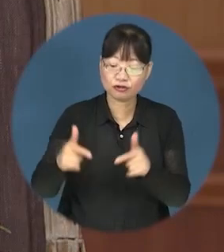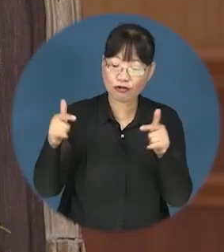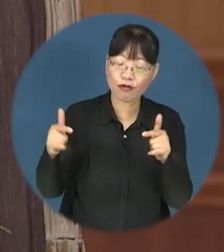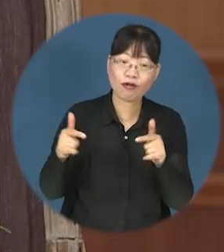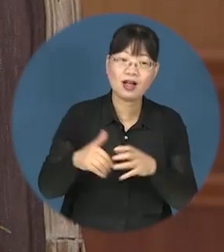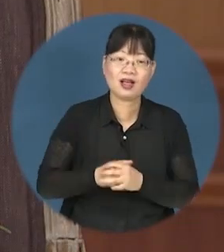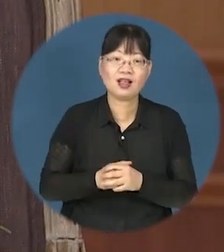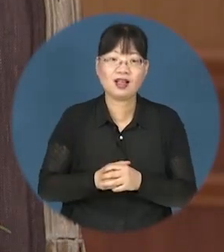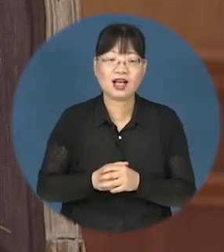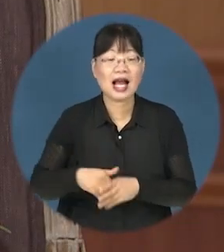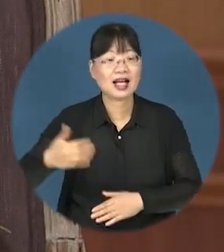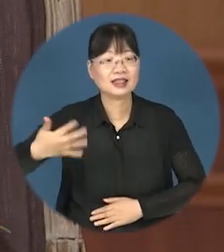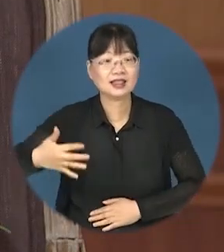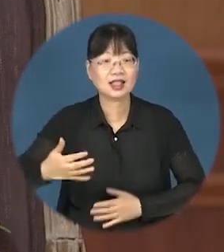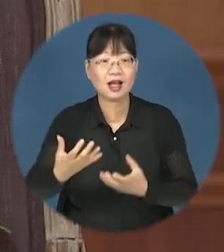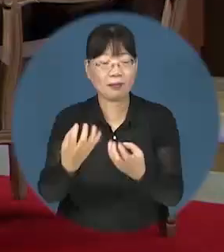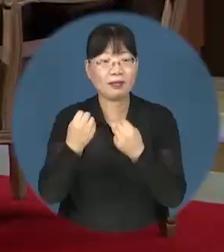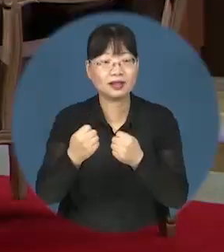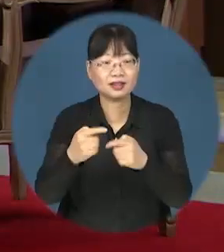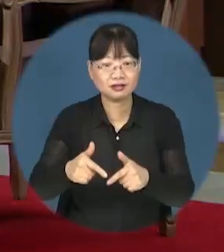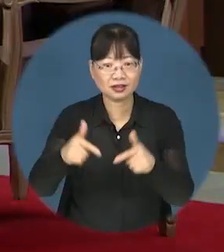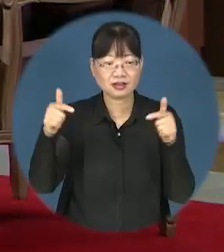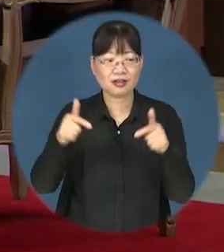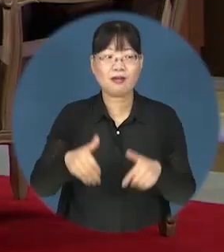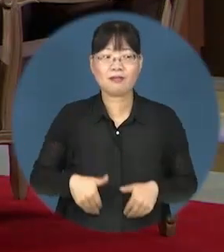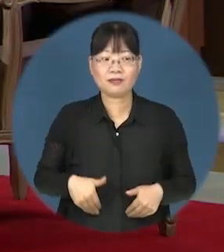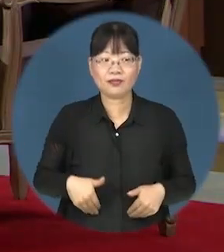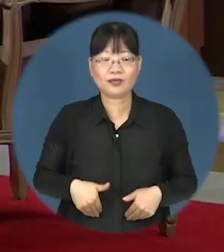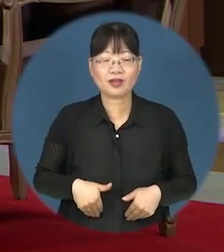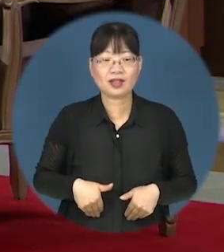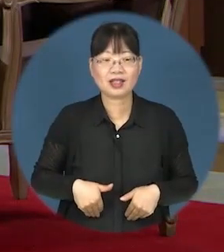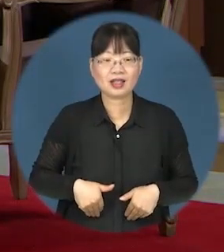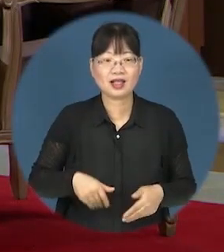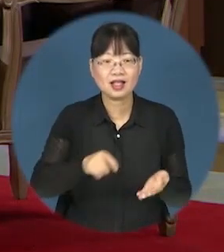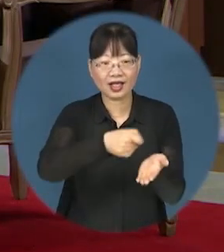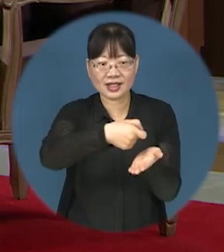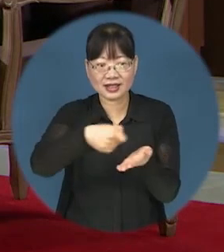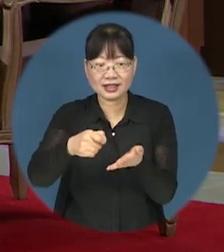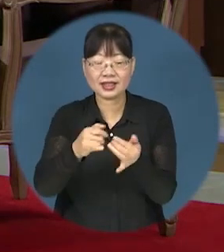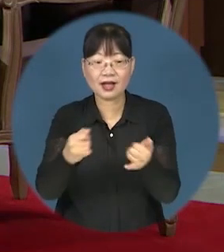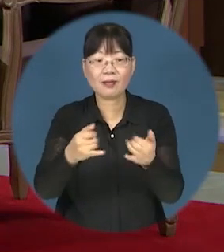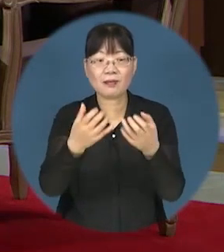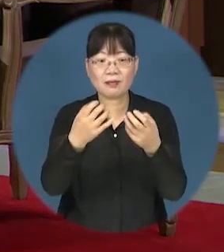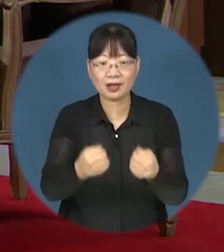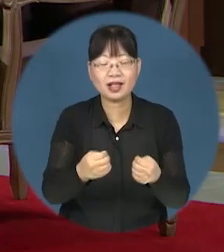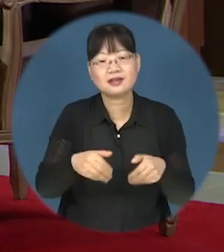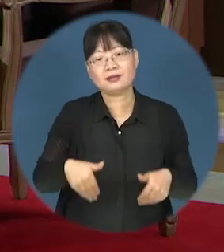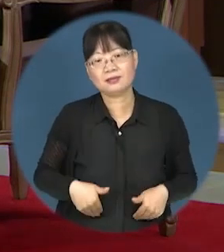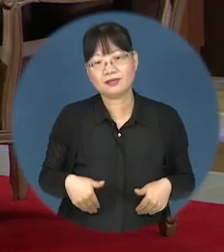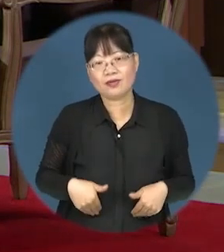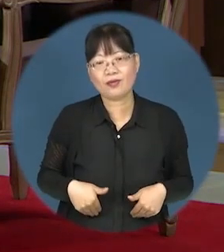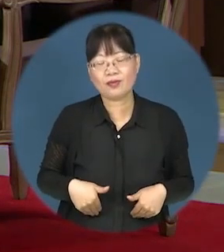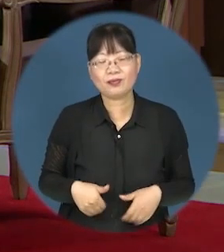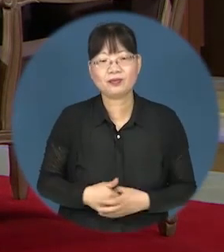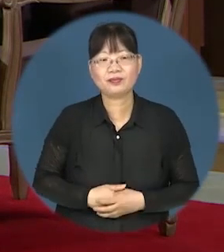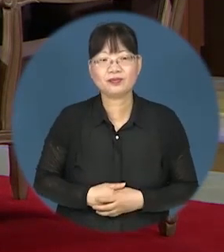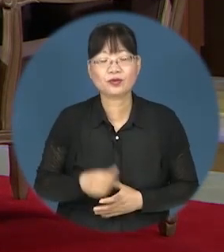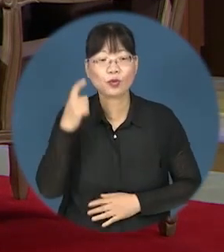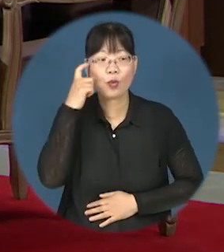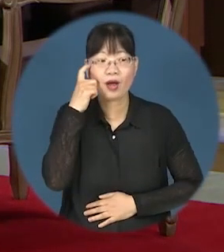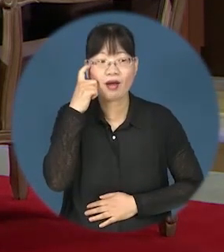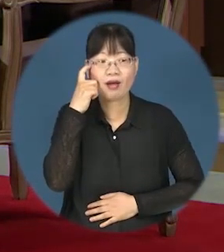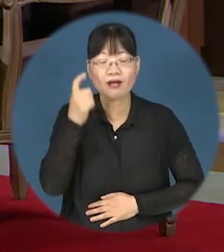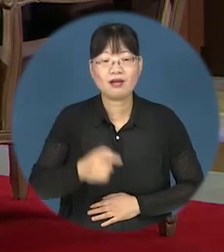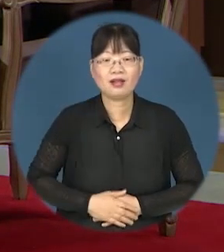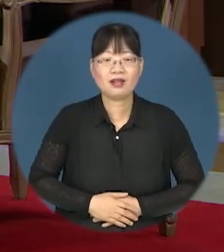있지만 아직도 많이 늘어나야 됩니다 그시 쓰시는 분들이 많아 많아 져야 된다고 생각을 합니다 왜